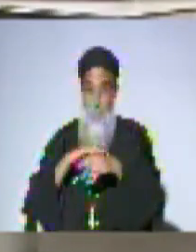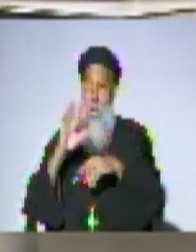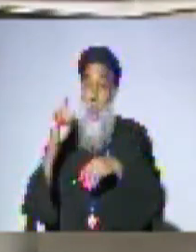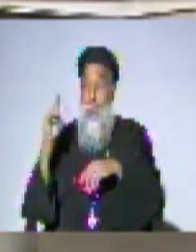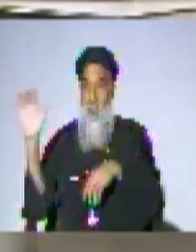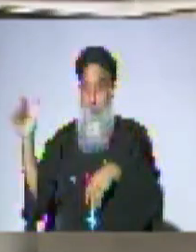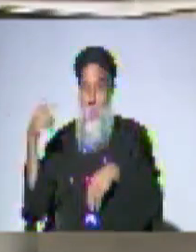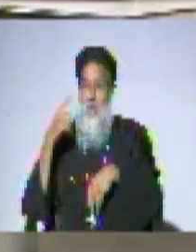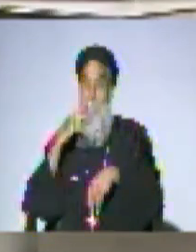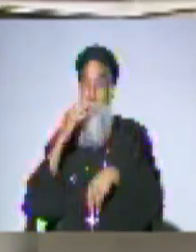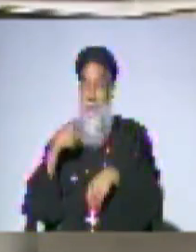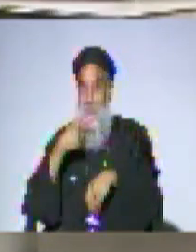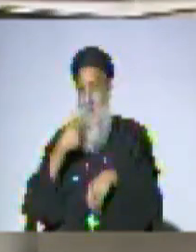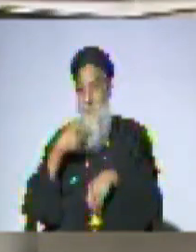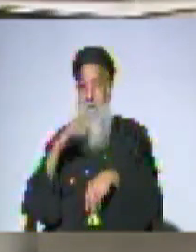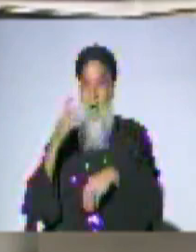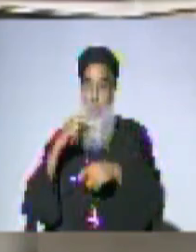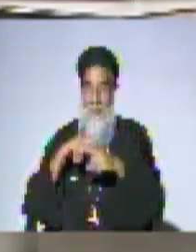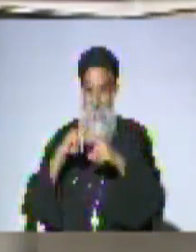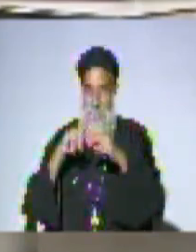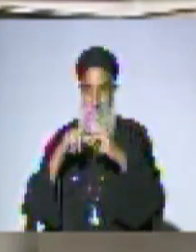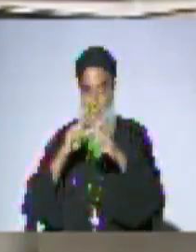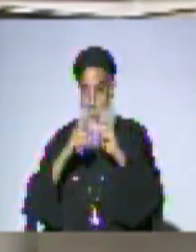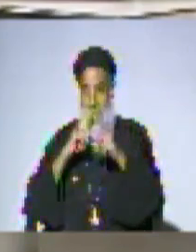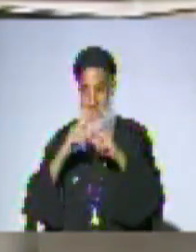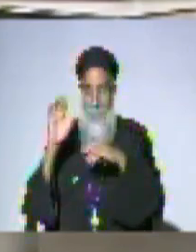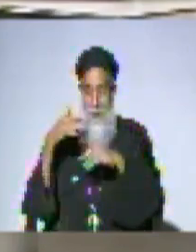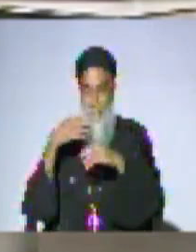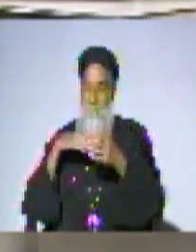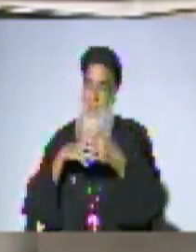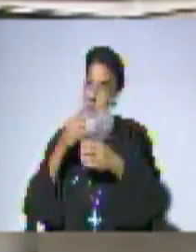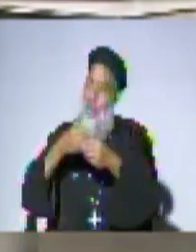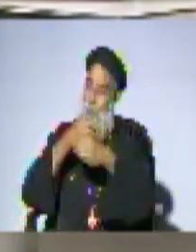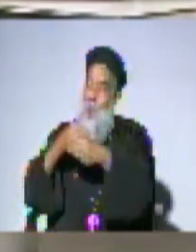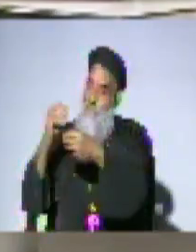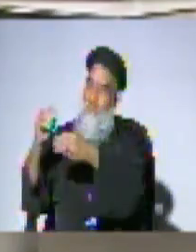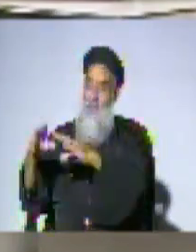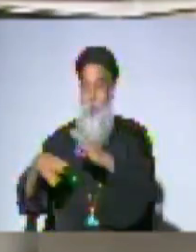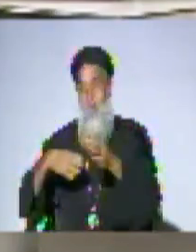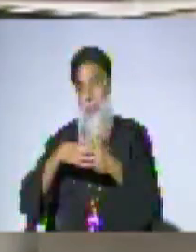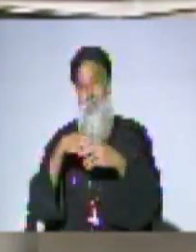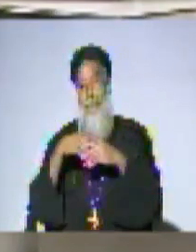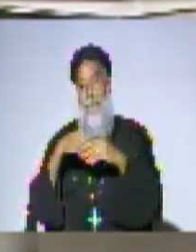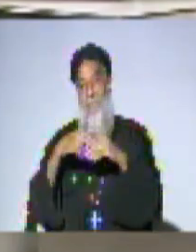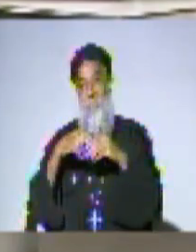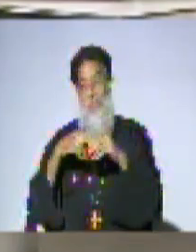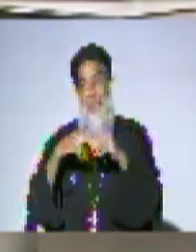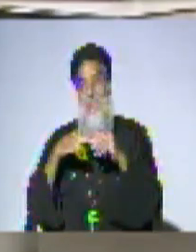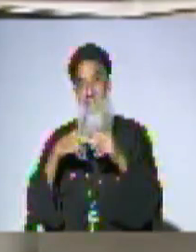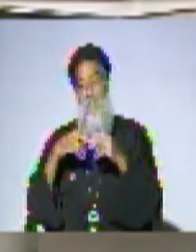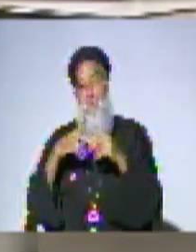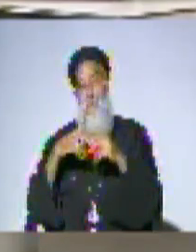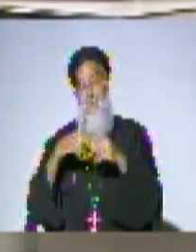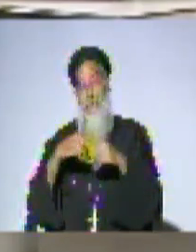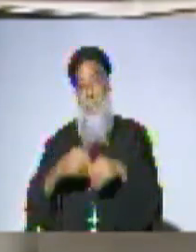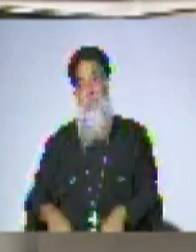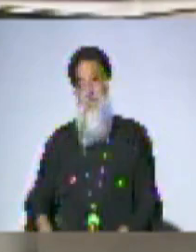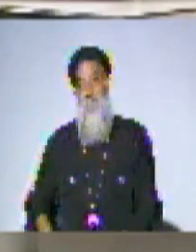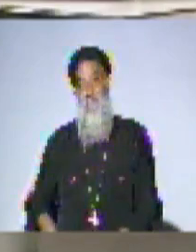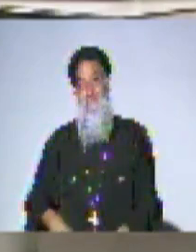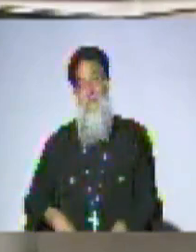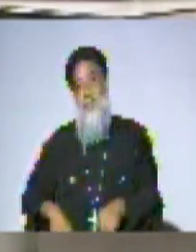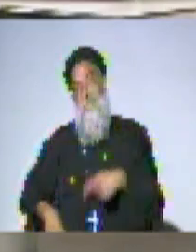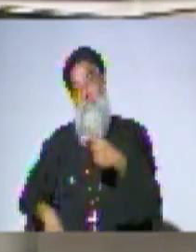أخوه بنيامين وكده وأكرمهم وإداهم يعني